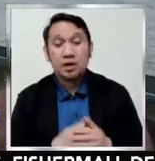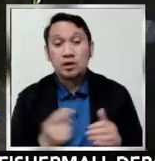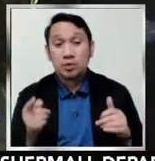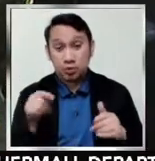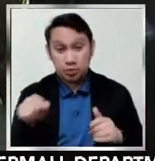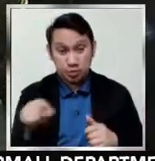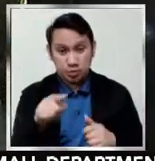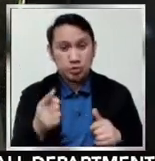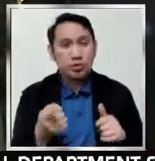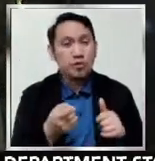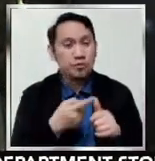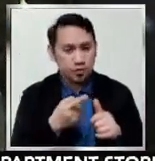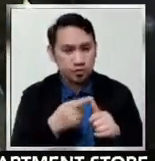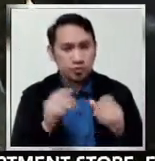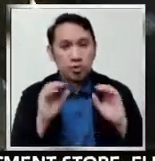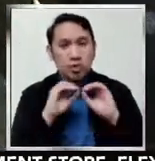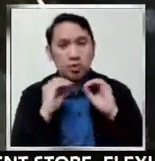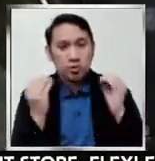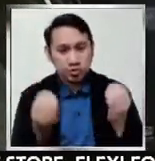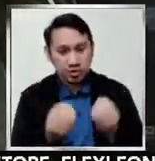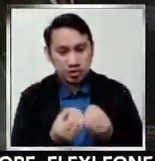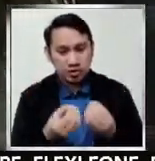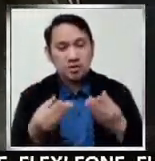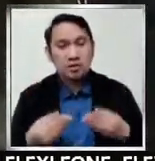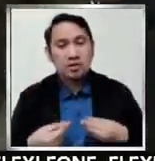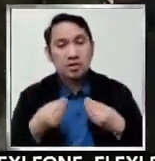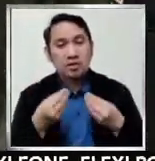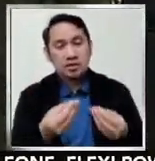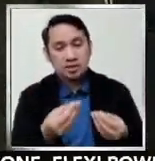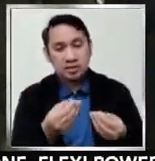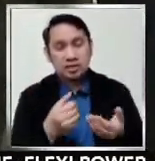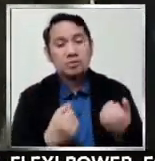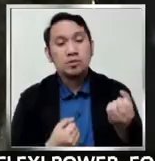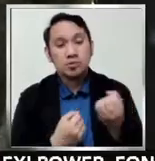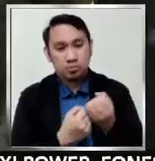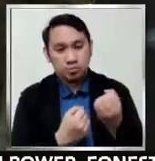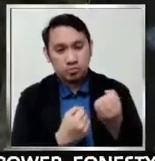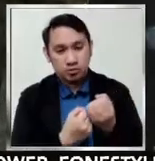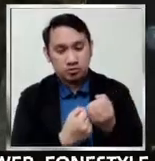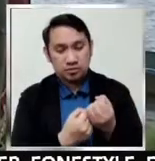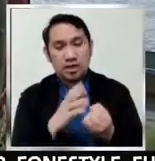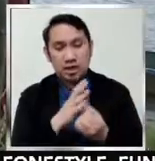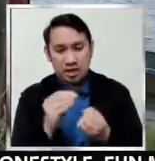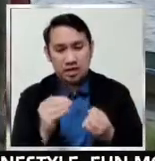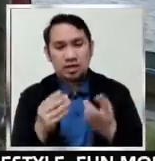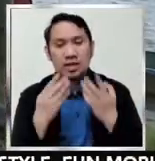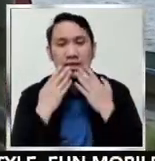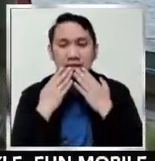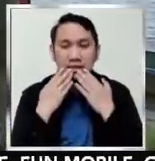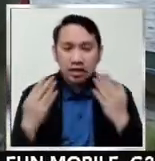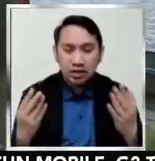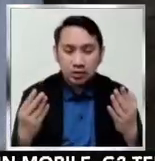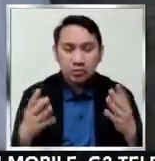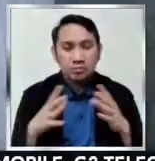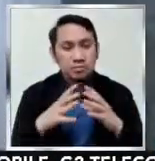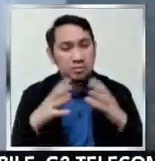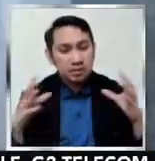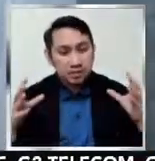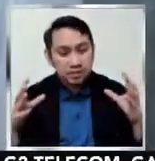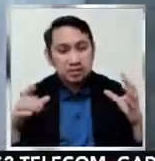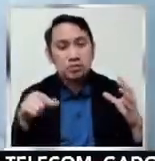first organization na nagbigay in support po sa El Nino. Malaki po yung pasasalamat namin sa GMA Kapuso Foundation.